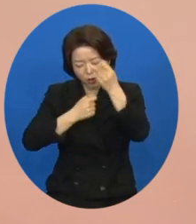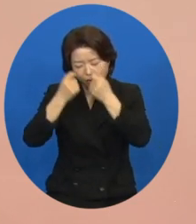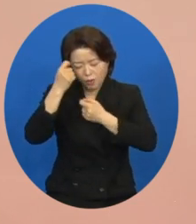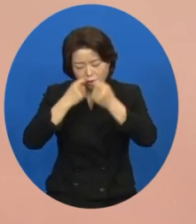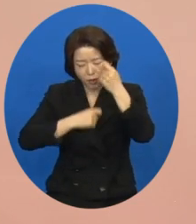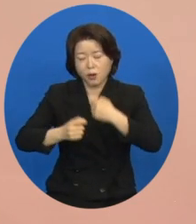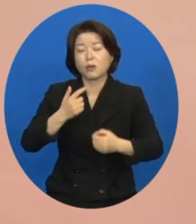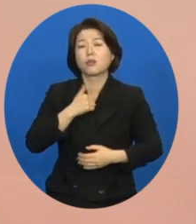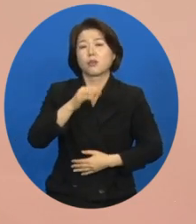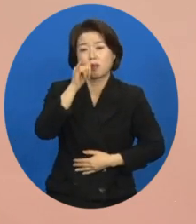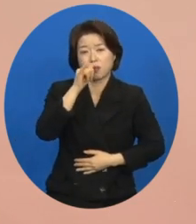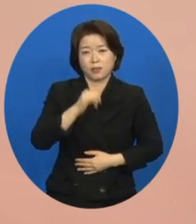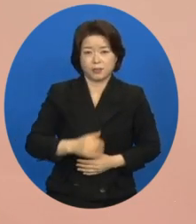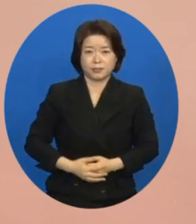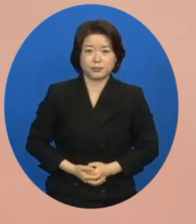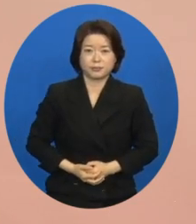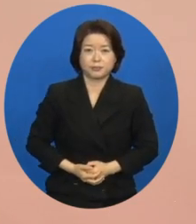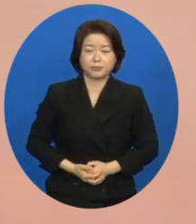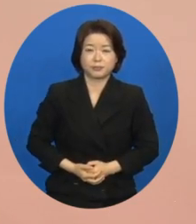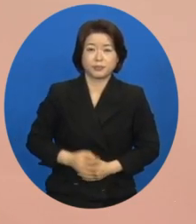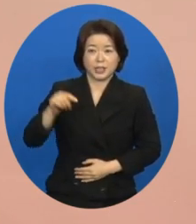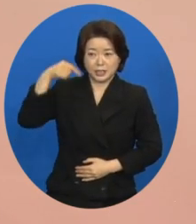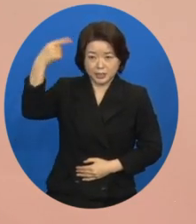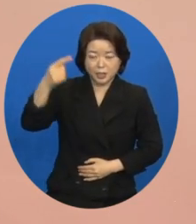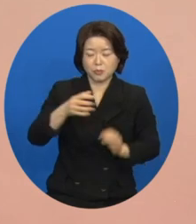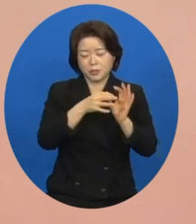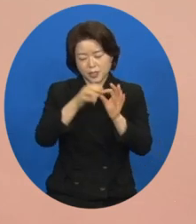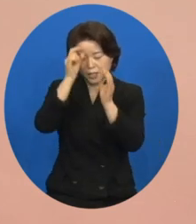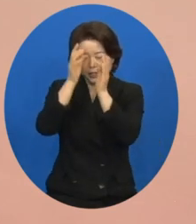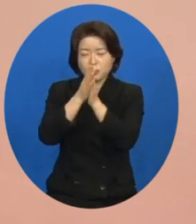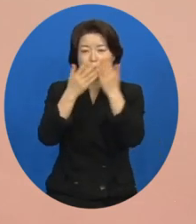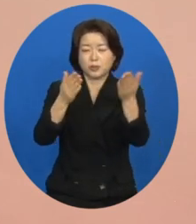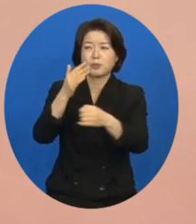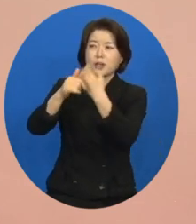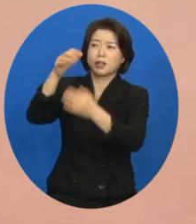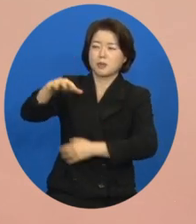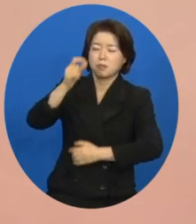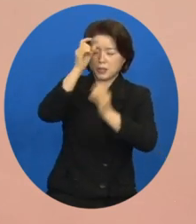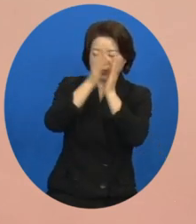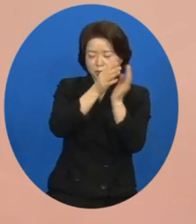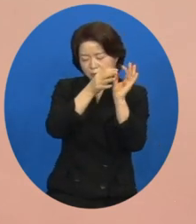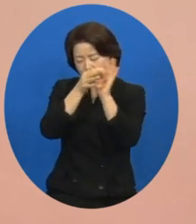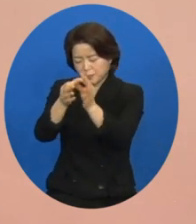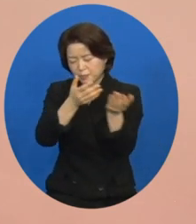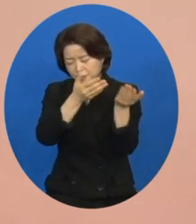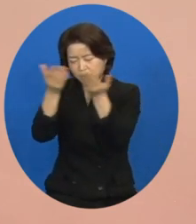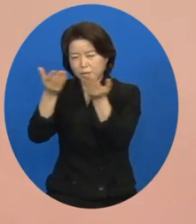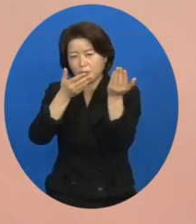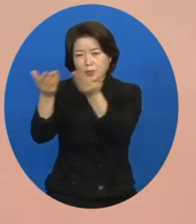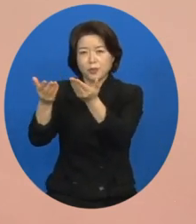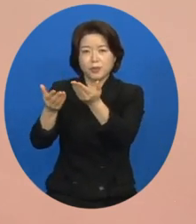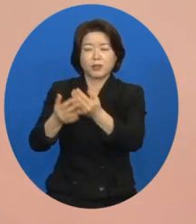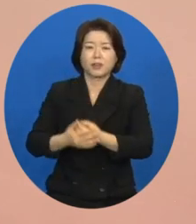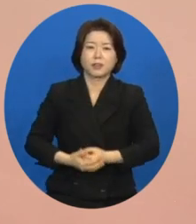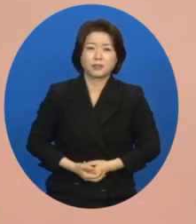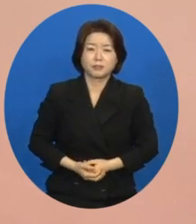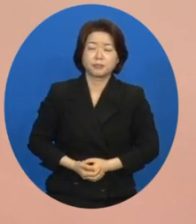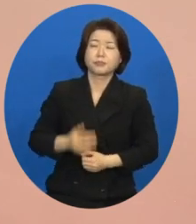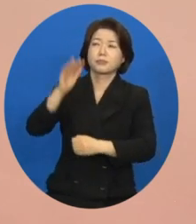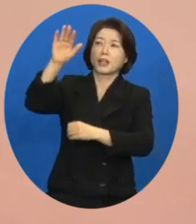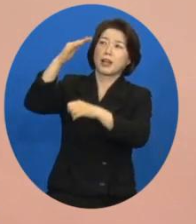많이. 그 다음부터 계속 기도했습니다. 하나님 앞에. 변함없는 기도였습니다.